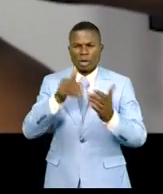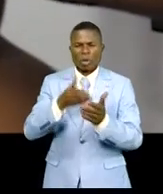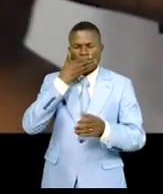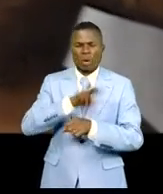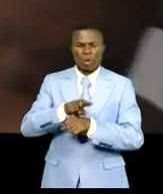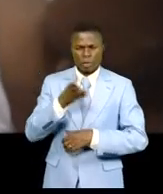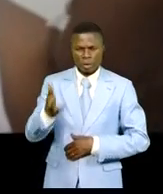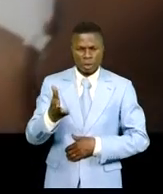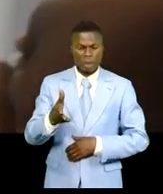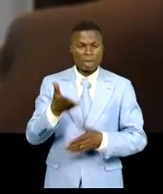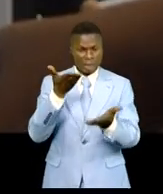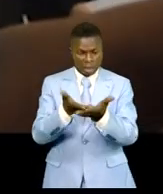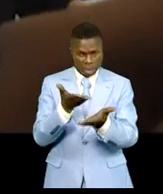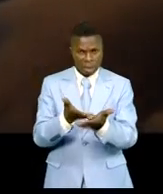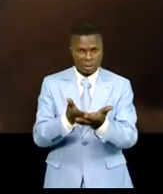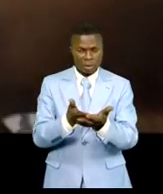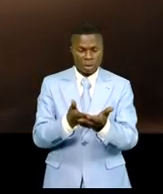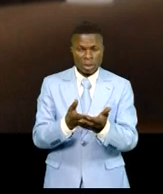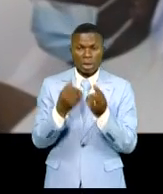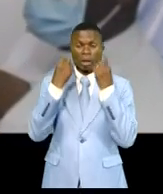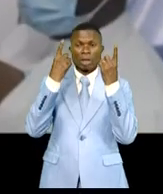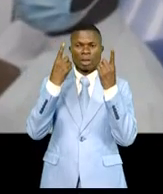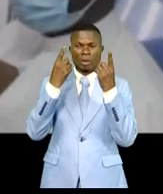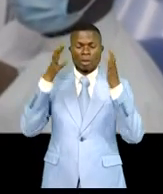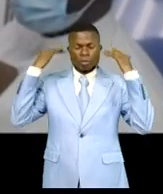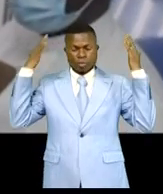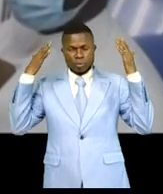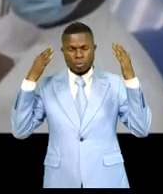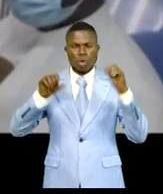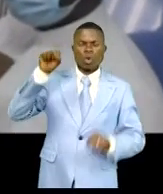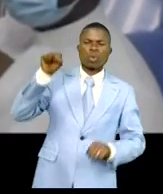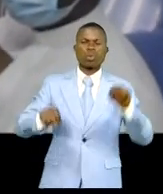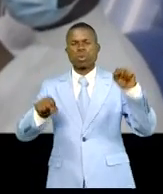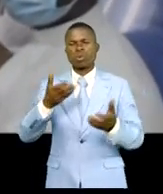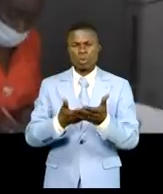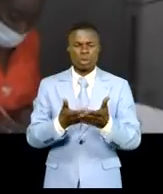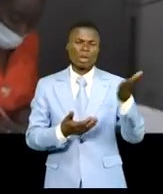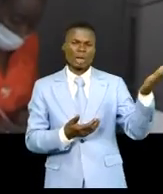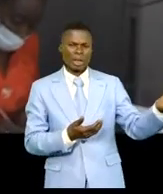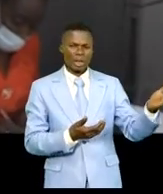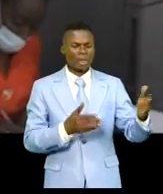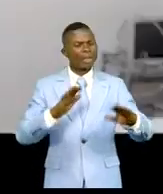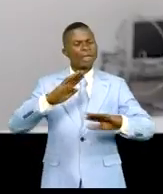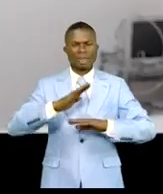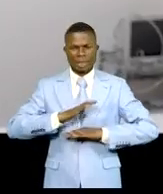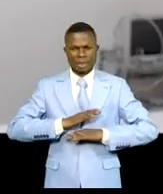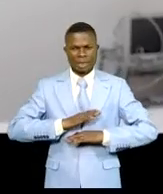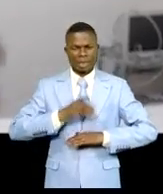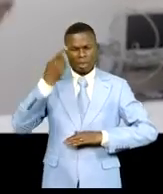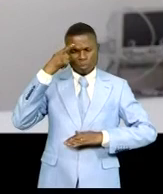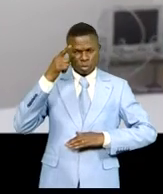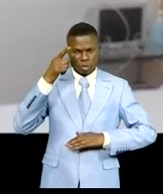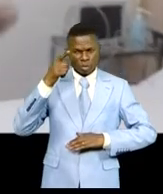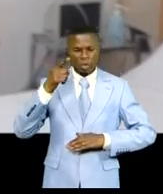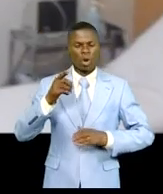COVID-19. Scepticisme, curiosité, réticence d'un côté et de l'autre, soulagement pour enfin reprendre une